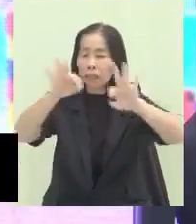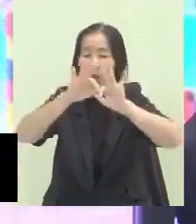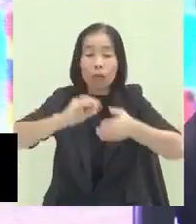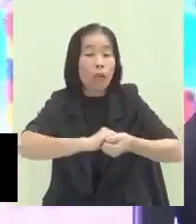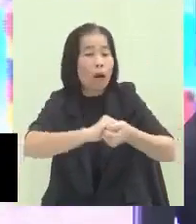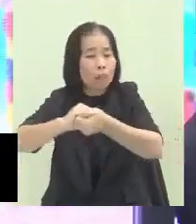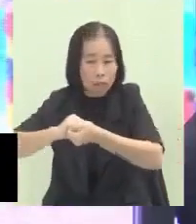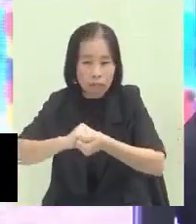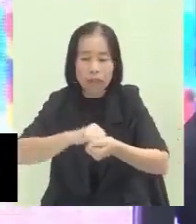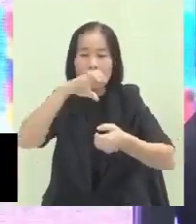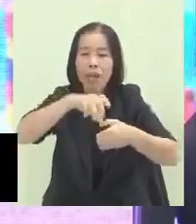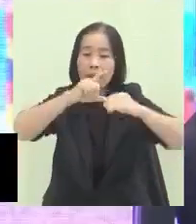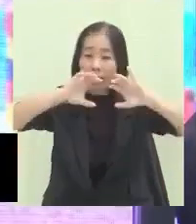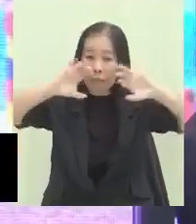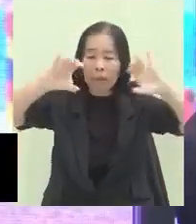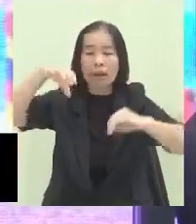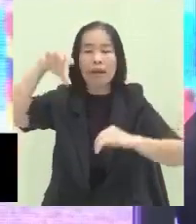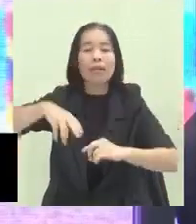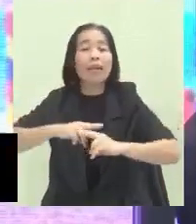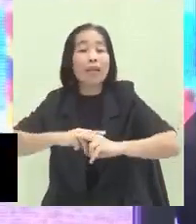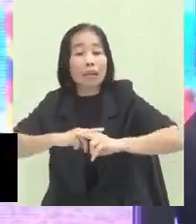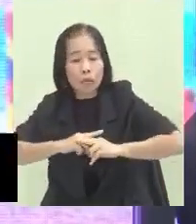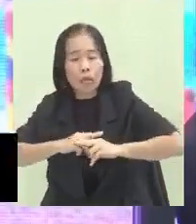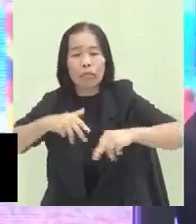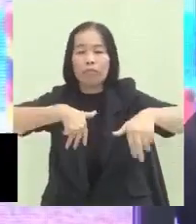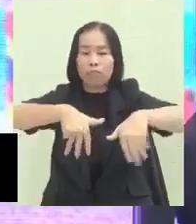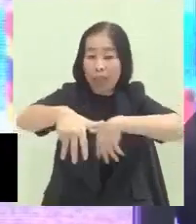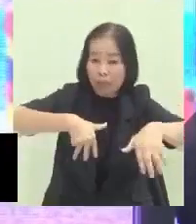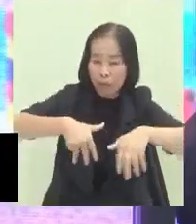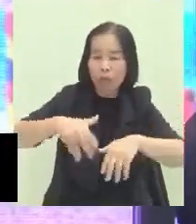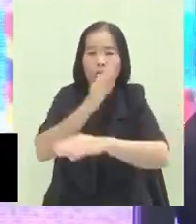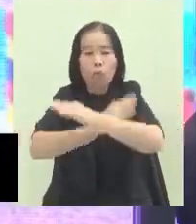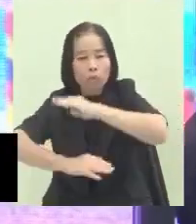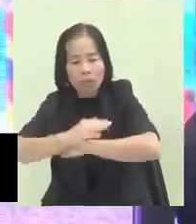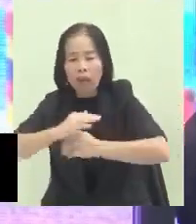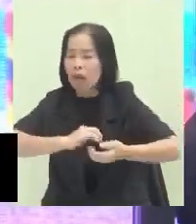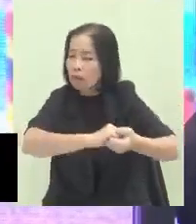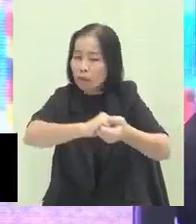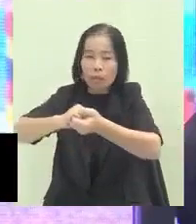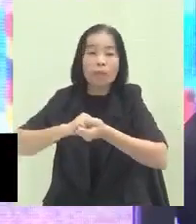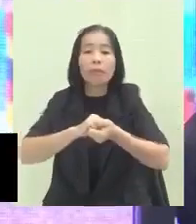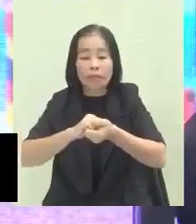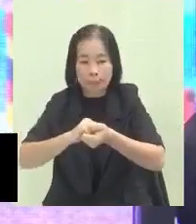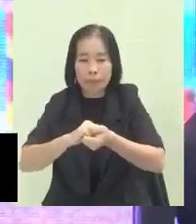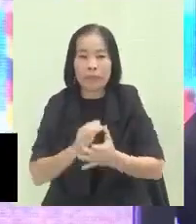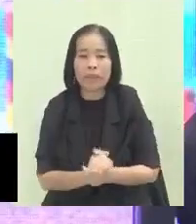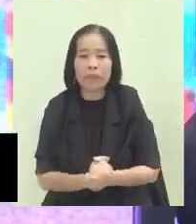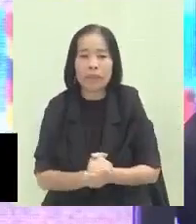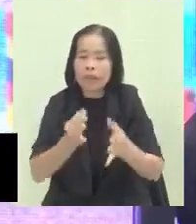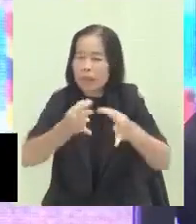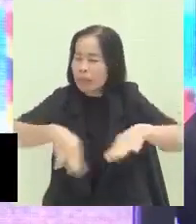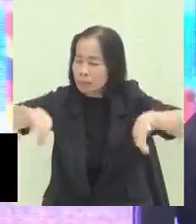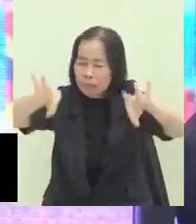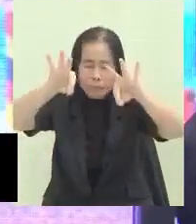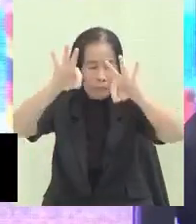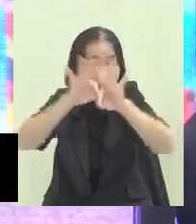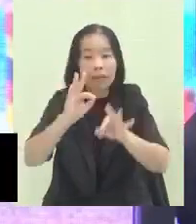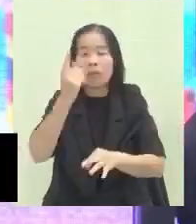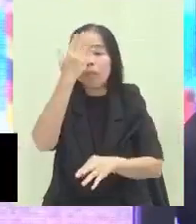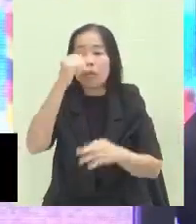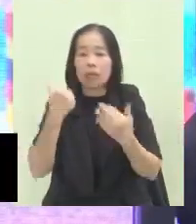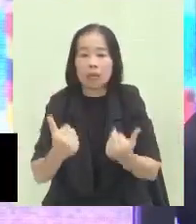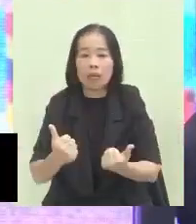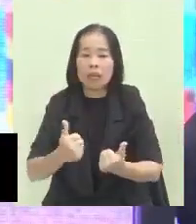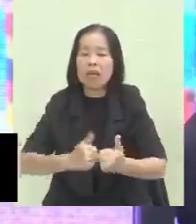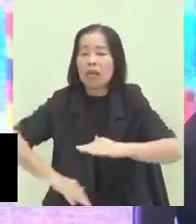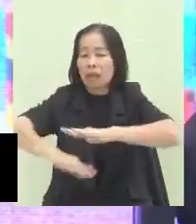าครัฐภาคเอกชนและภาคประชาสังคมคนพิการอันเป็นหลักฐานยืนยันชัดเจนว่าประเท